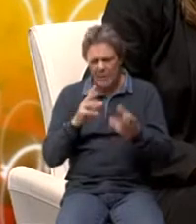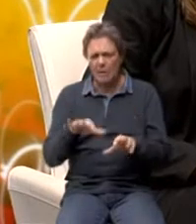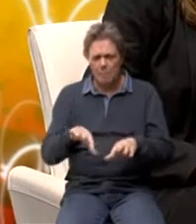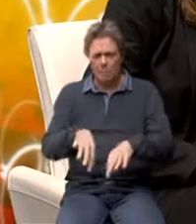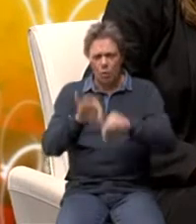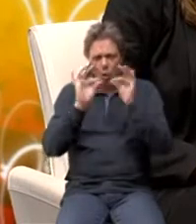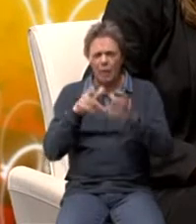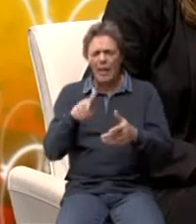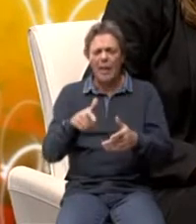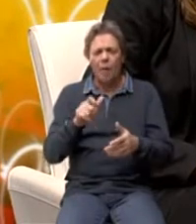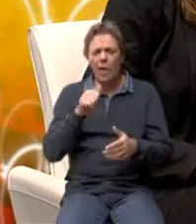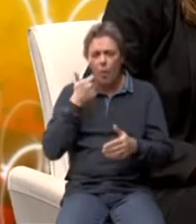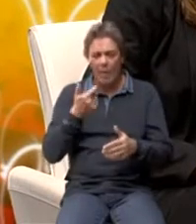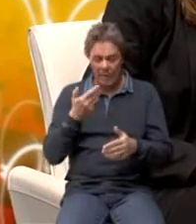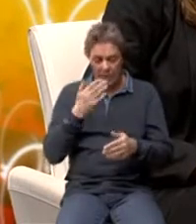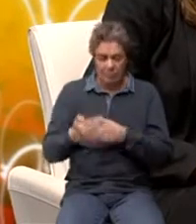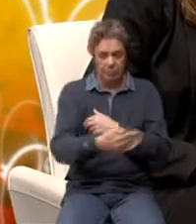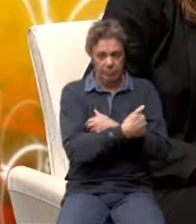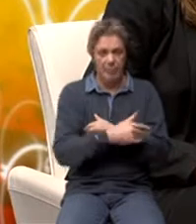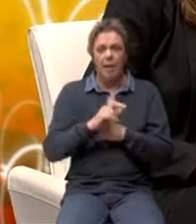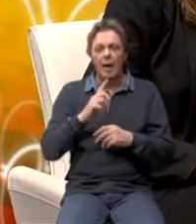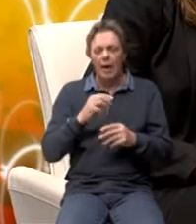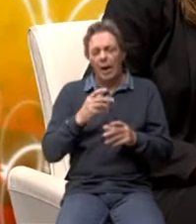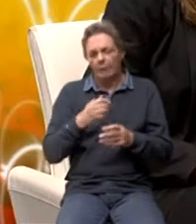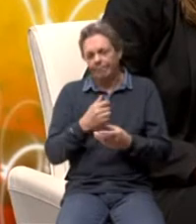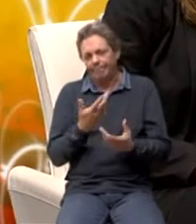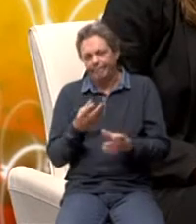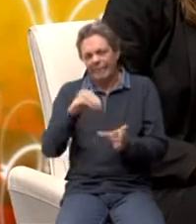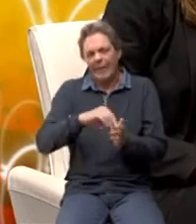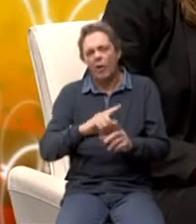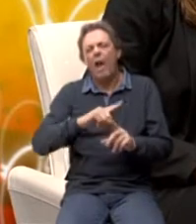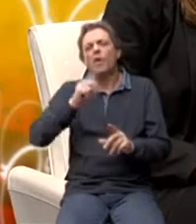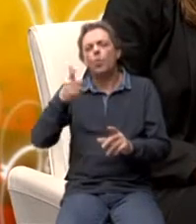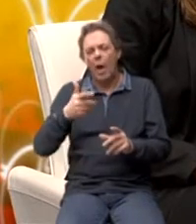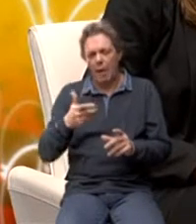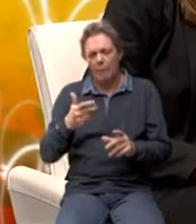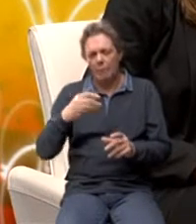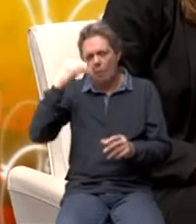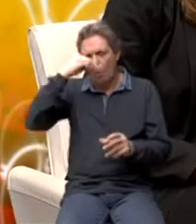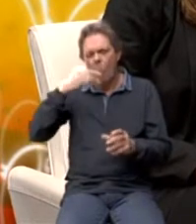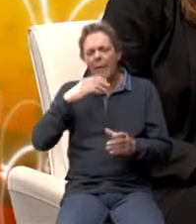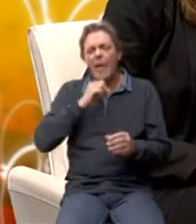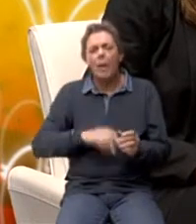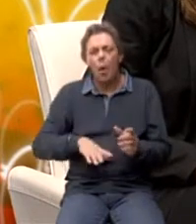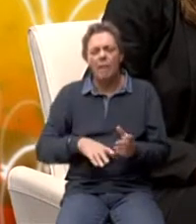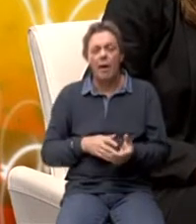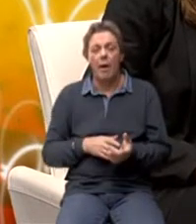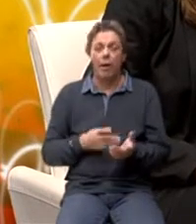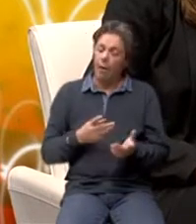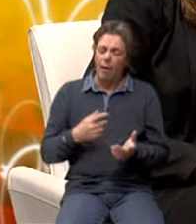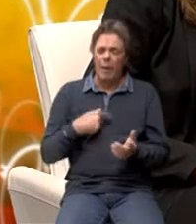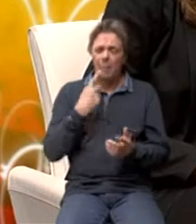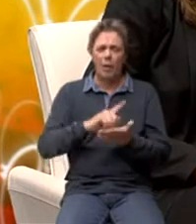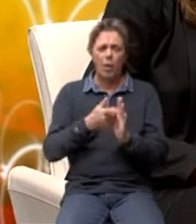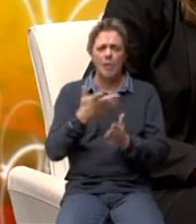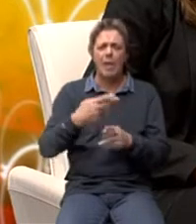čovjek iza flanjke držao neka druga umjetna gnojiva ili ne. Ali ne bih rekao odmah da